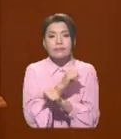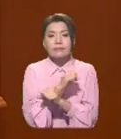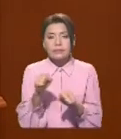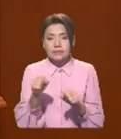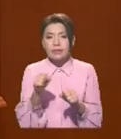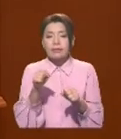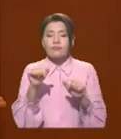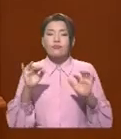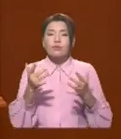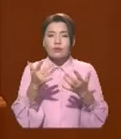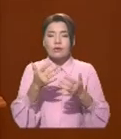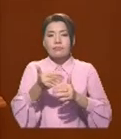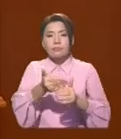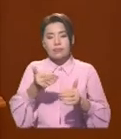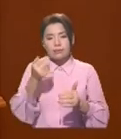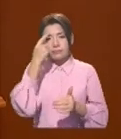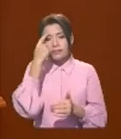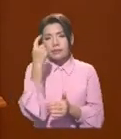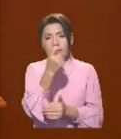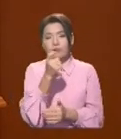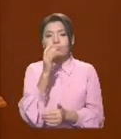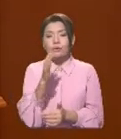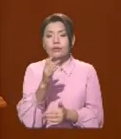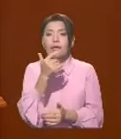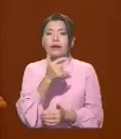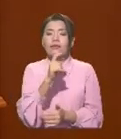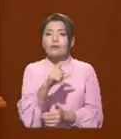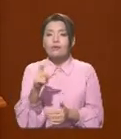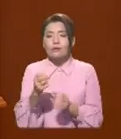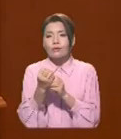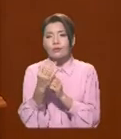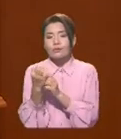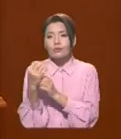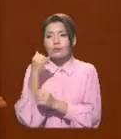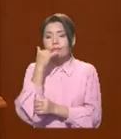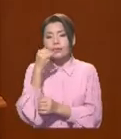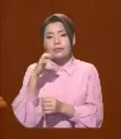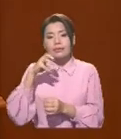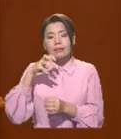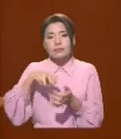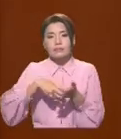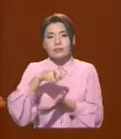туындаған жағдайда алдын ала ескертілетін болады. Әрбір азаматқа 14-14 арқылы SMS жолданады.